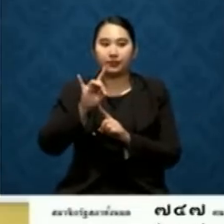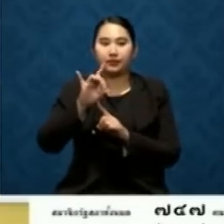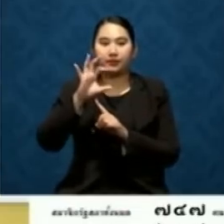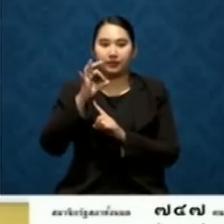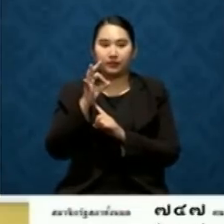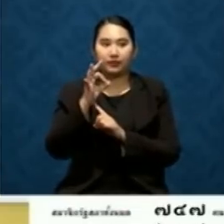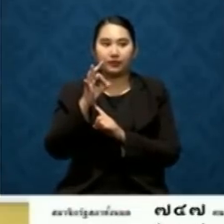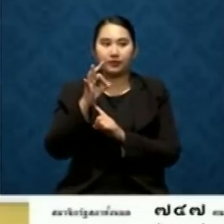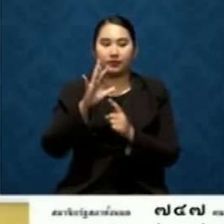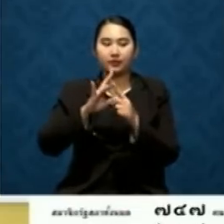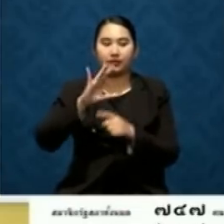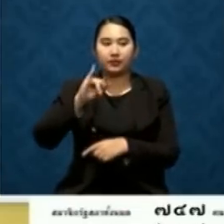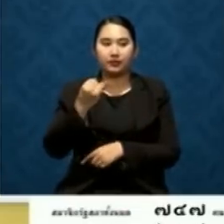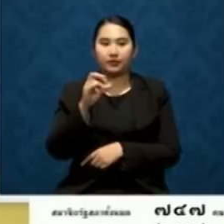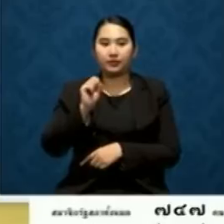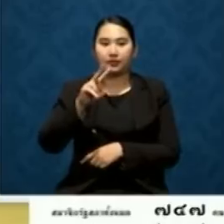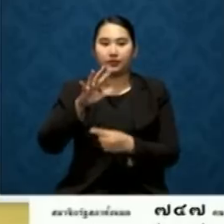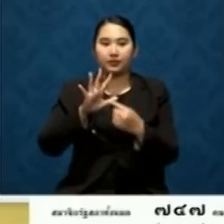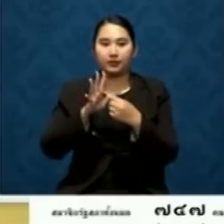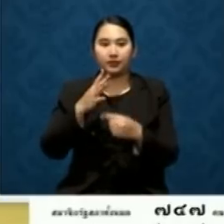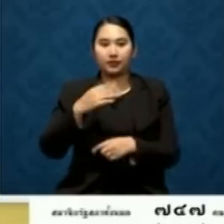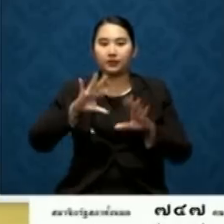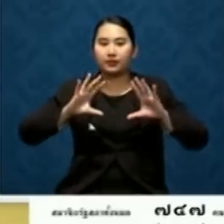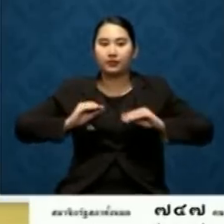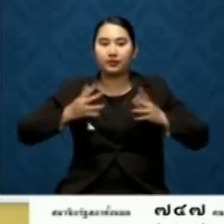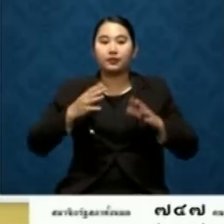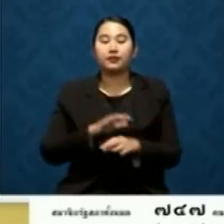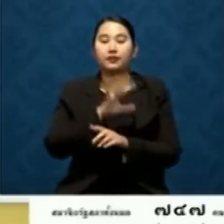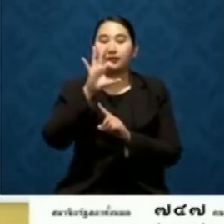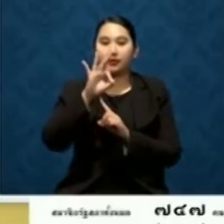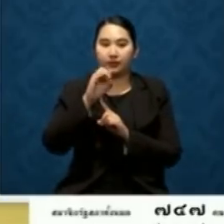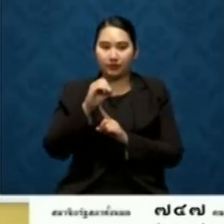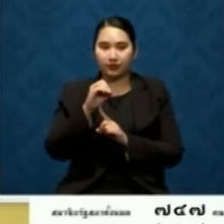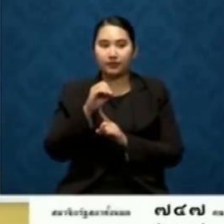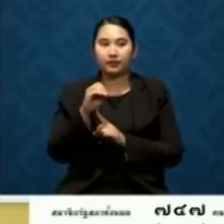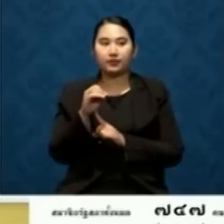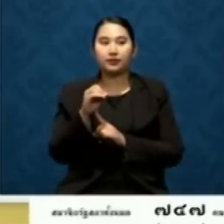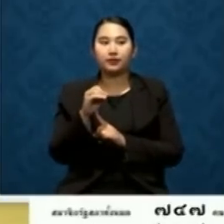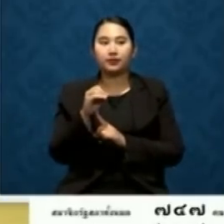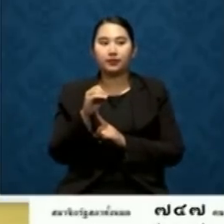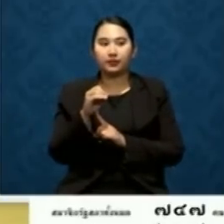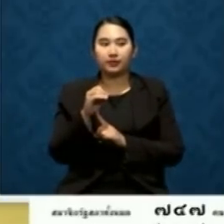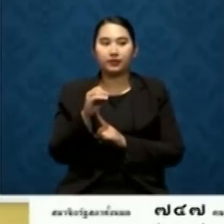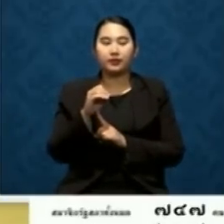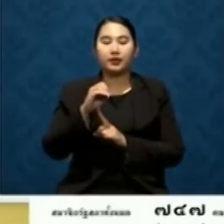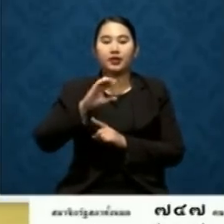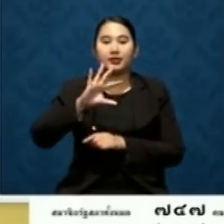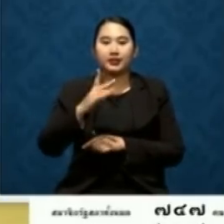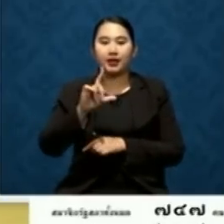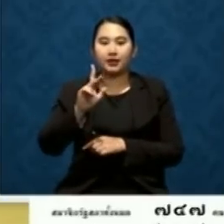ตรีสนอ ไม่เห็นชอบครับ 90นายชกาศพัฒนกิจวิบู